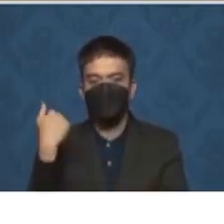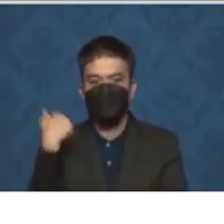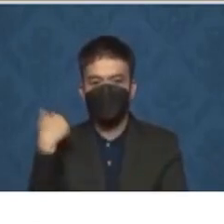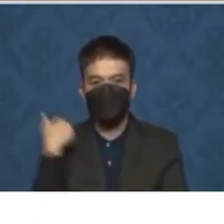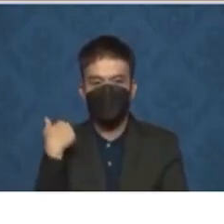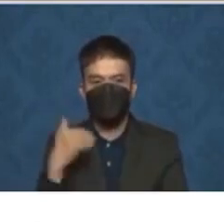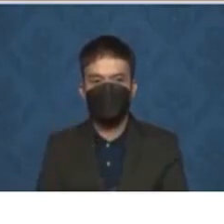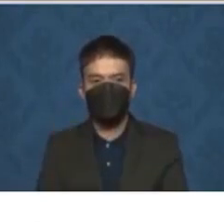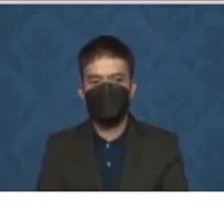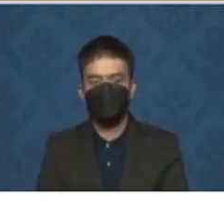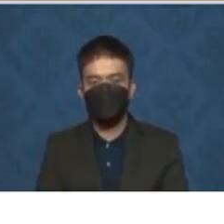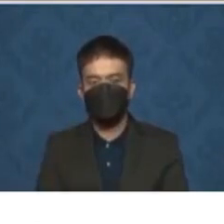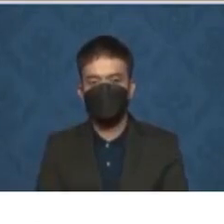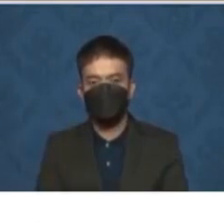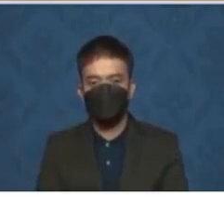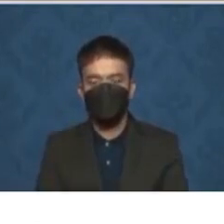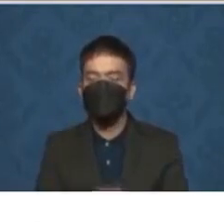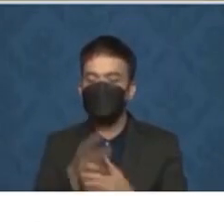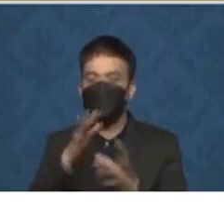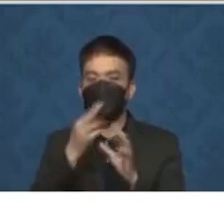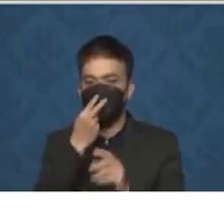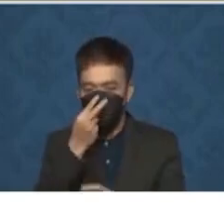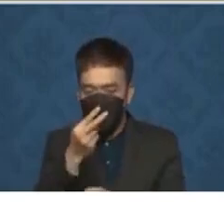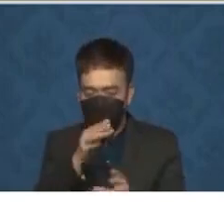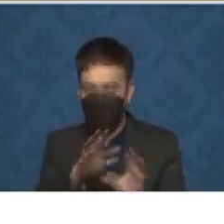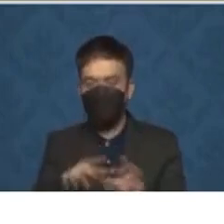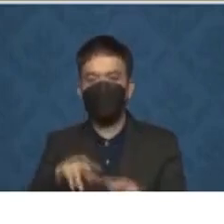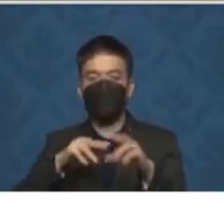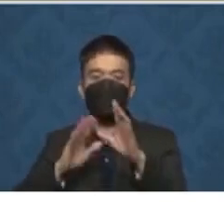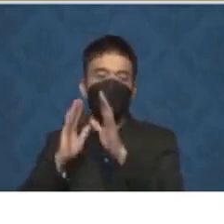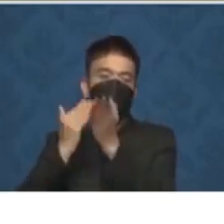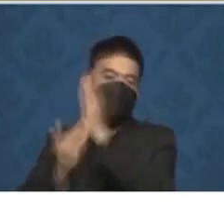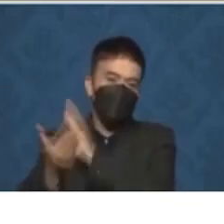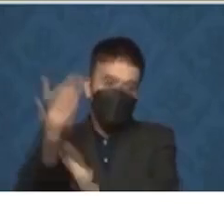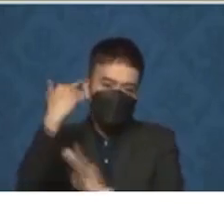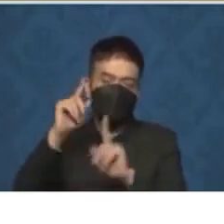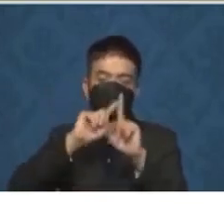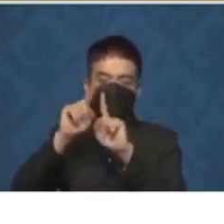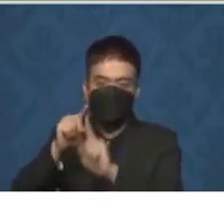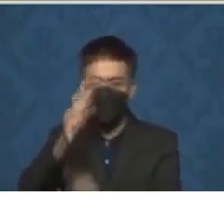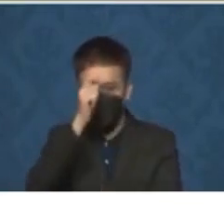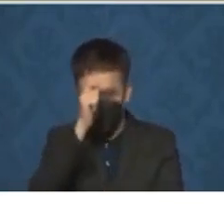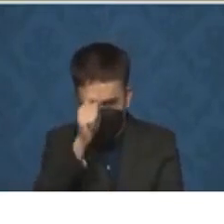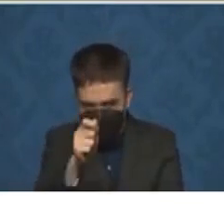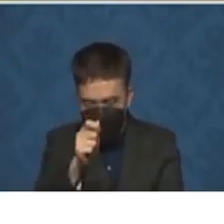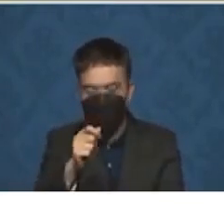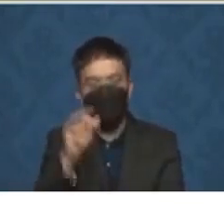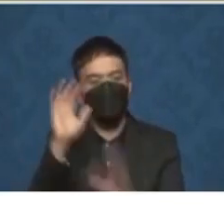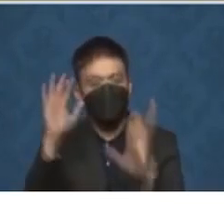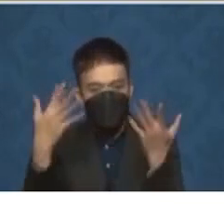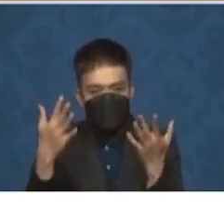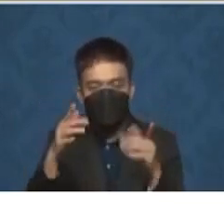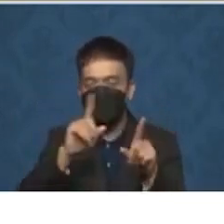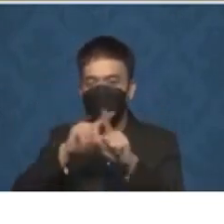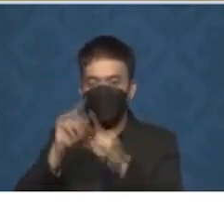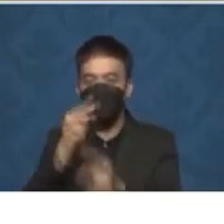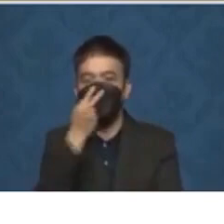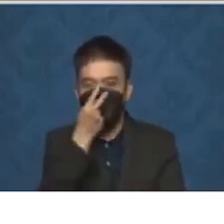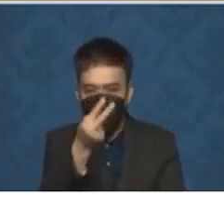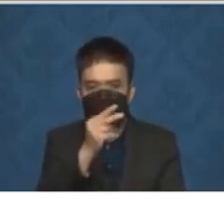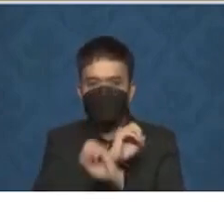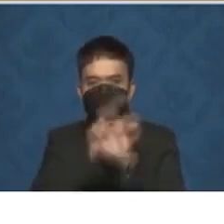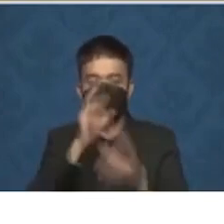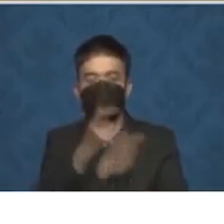ไม่รักษากฎเกณฑ์พื้นฐานในเรื่องของการเคารพสักการะสถาบันพระมห